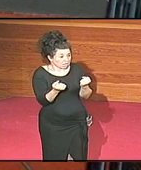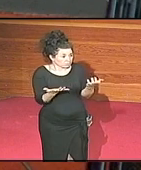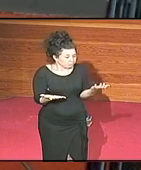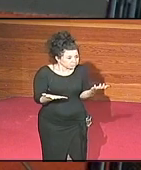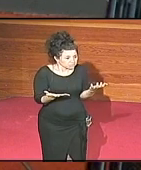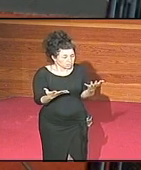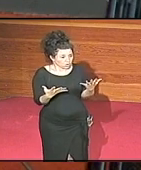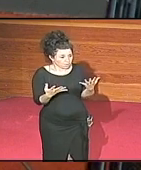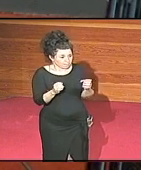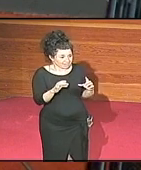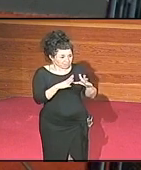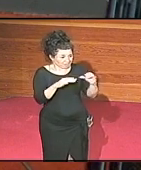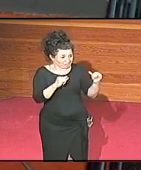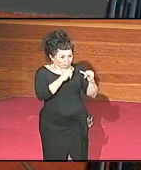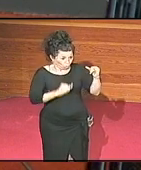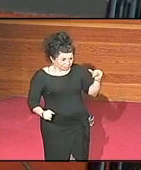eta lainoak